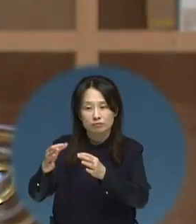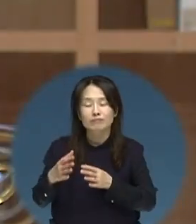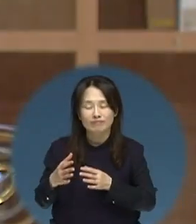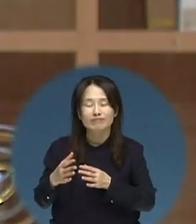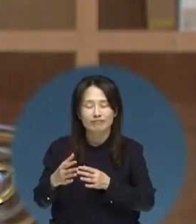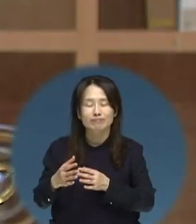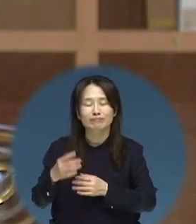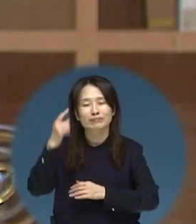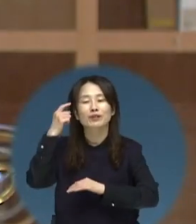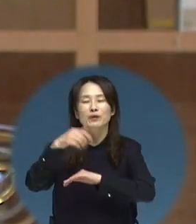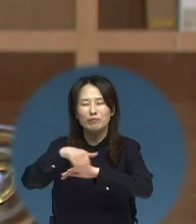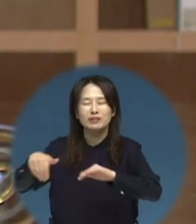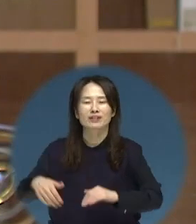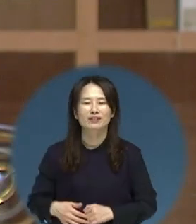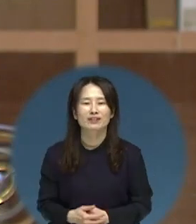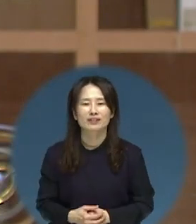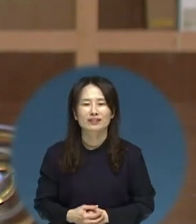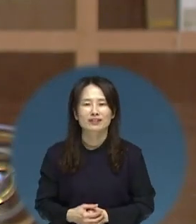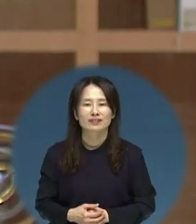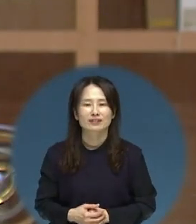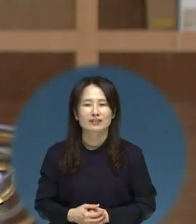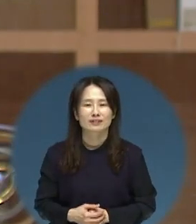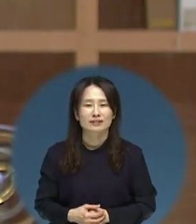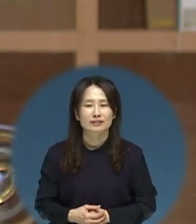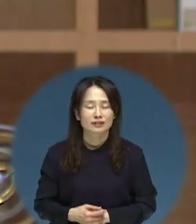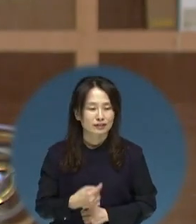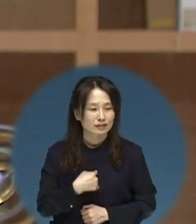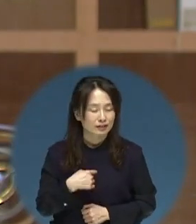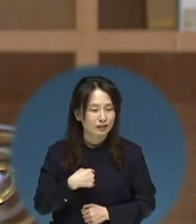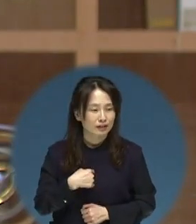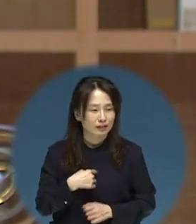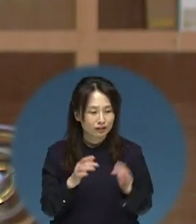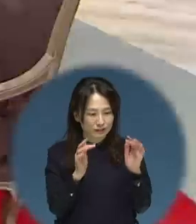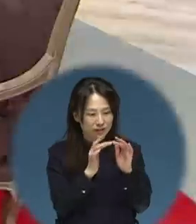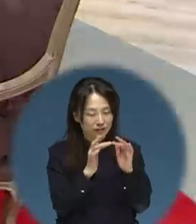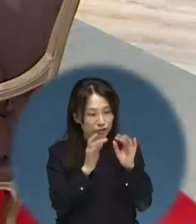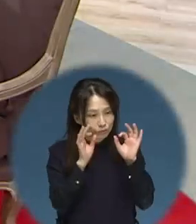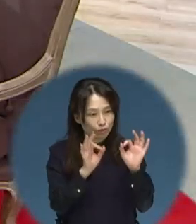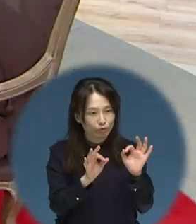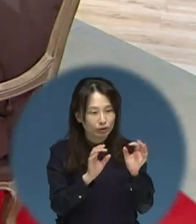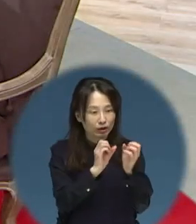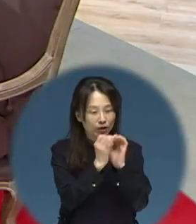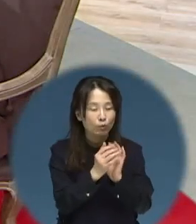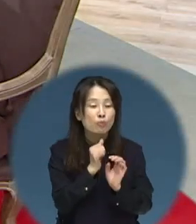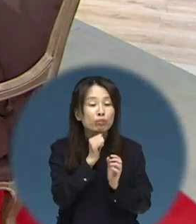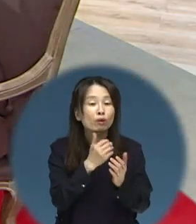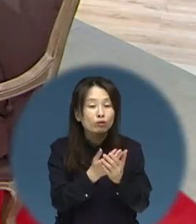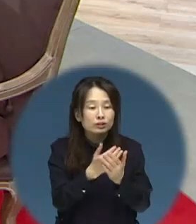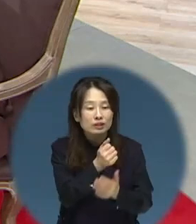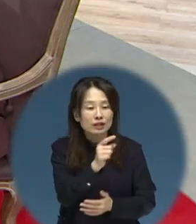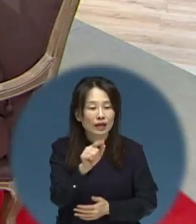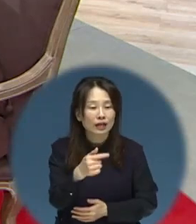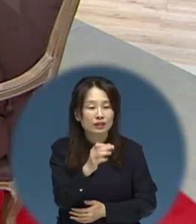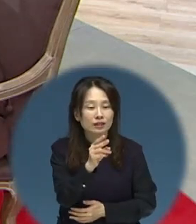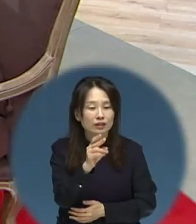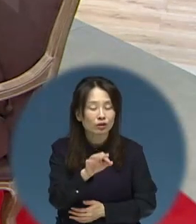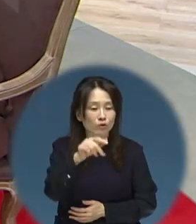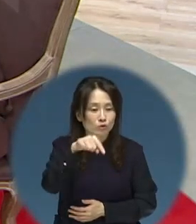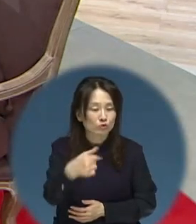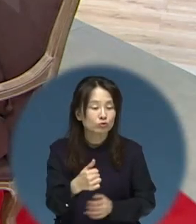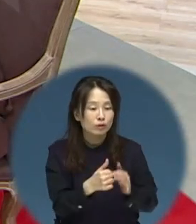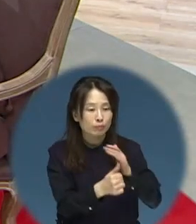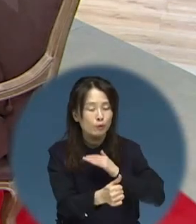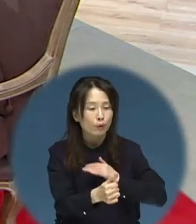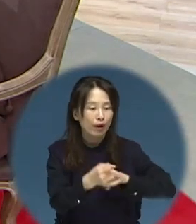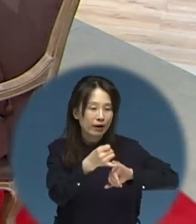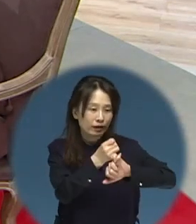제가 이제 그 코인트리 안에 들어가 보니까 뭐 꽃거지 한용준 대표의 약속 10가지가 딱